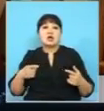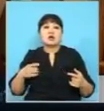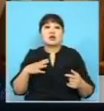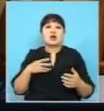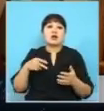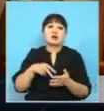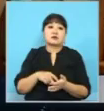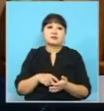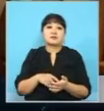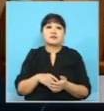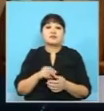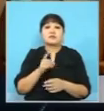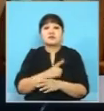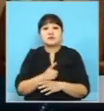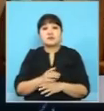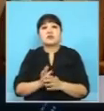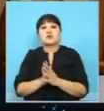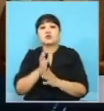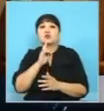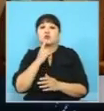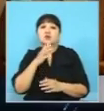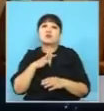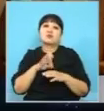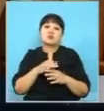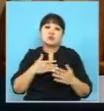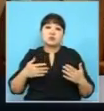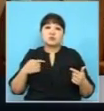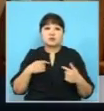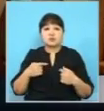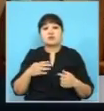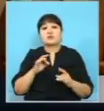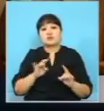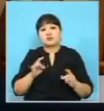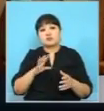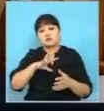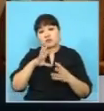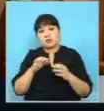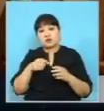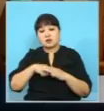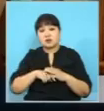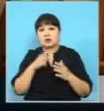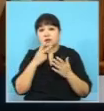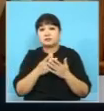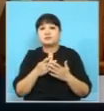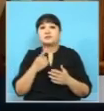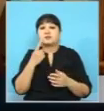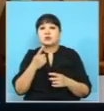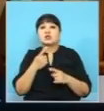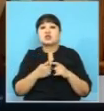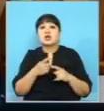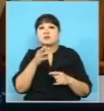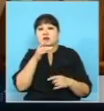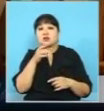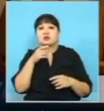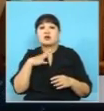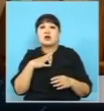әрқилі басынан жаңағындай бір қиындықтарды өткізеді. Соның бәрін енді бір жарым сағаттың ішіне